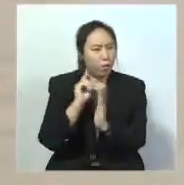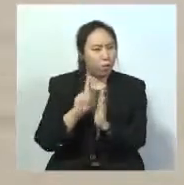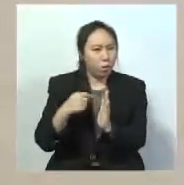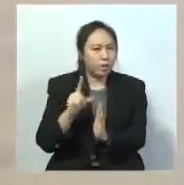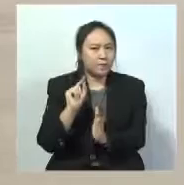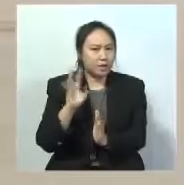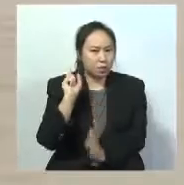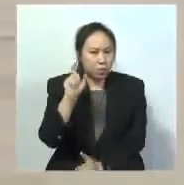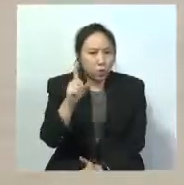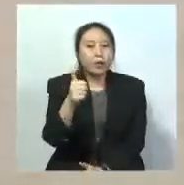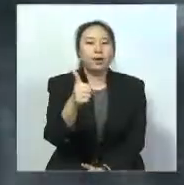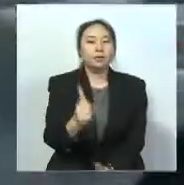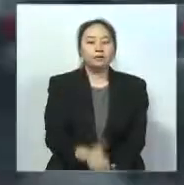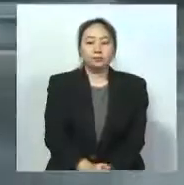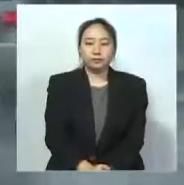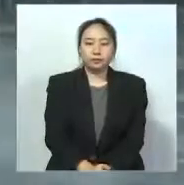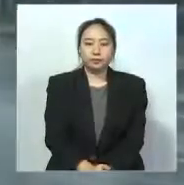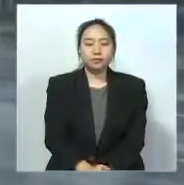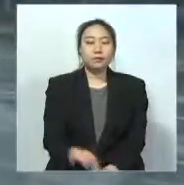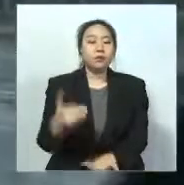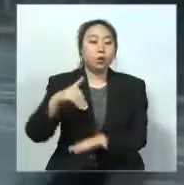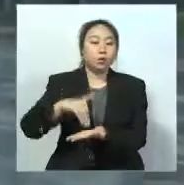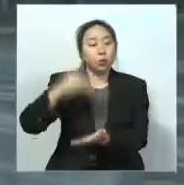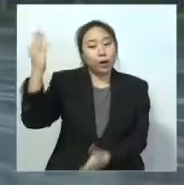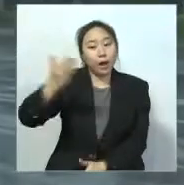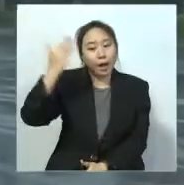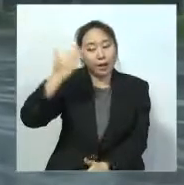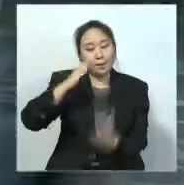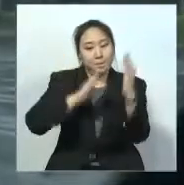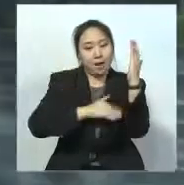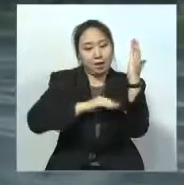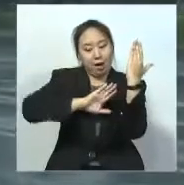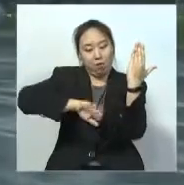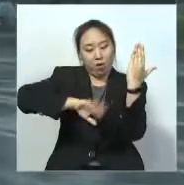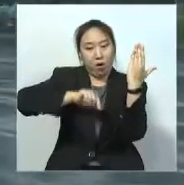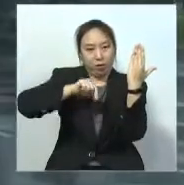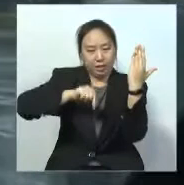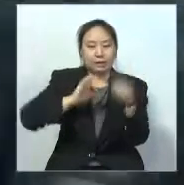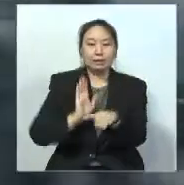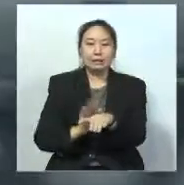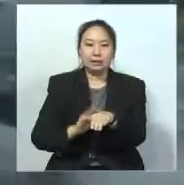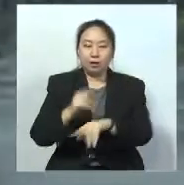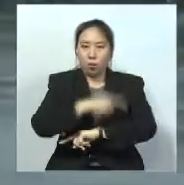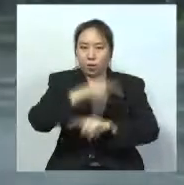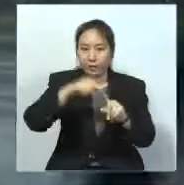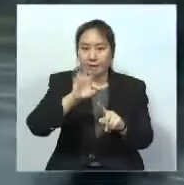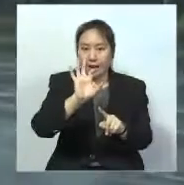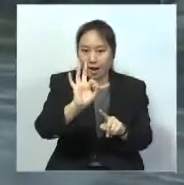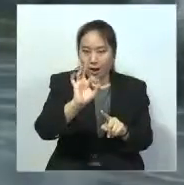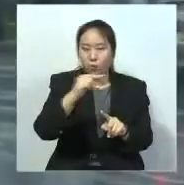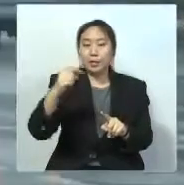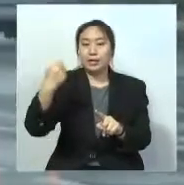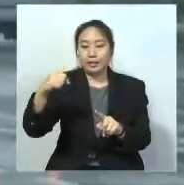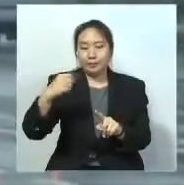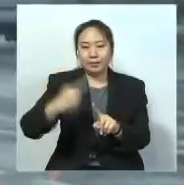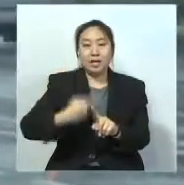ค่ะ ทางด้านของศูนย์อุตุนิยมวิทยาภาคใต้ฝั่งตะวันออกนะครับก็เตือนว่าตั้งแต่ระหว่างวันที่9ถึง10พฤศจิก